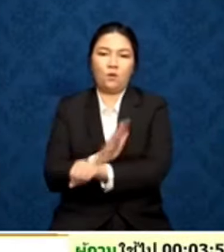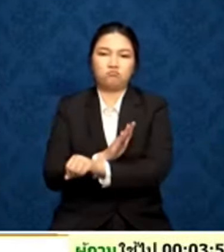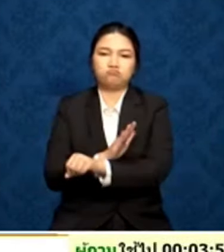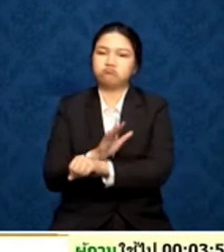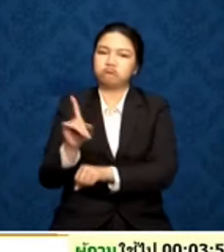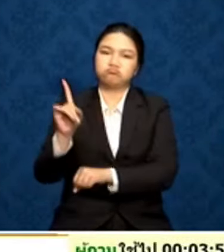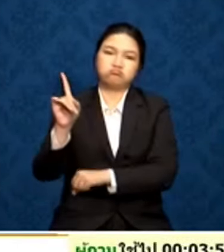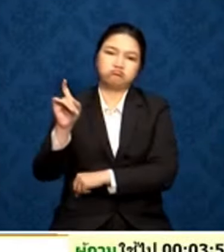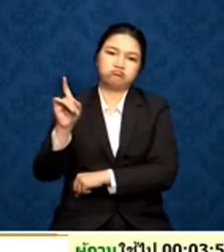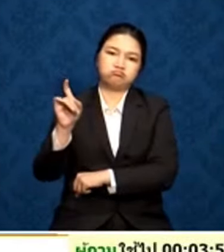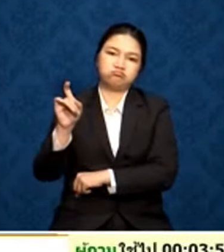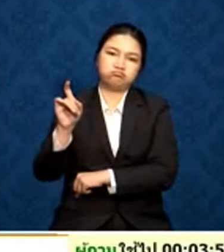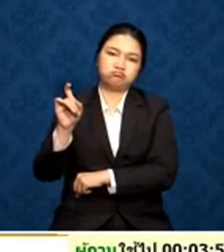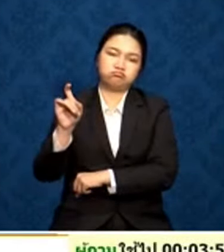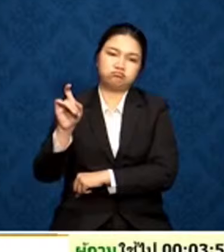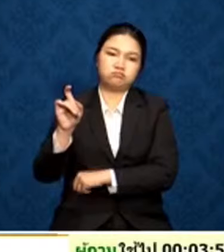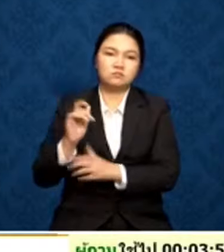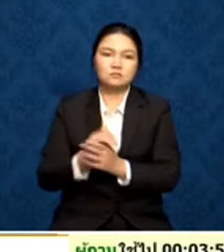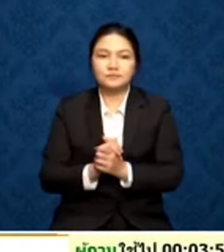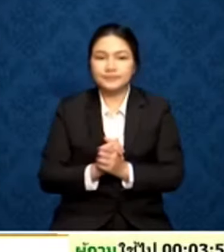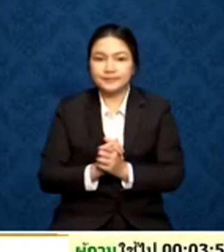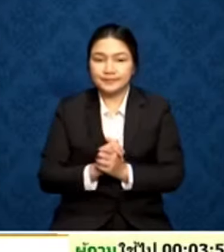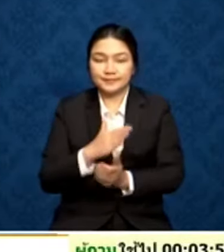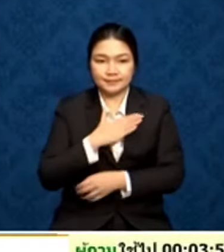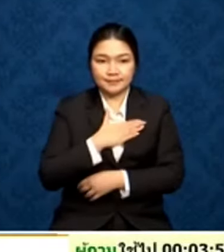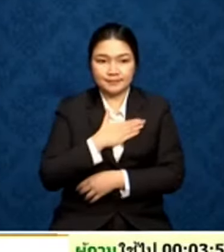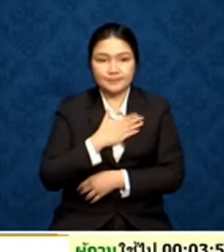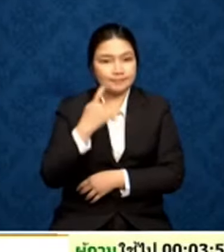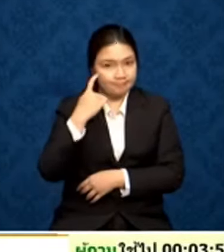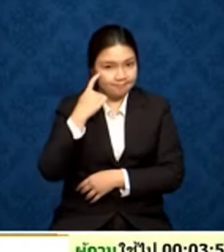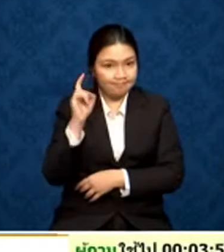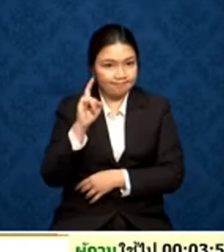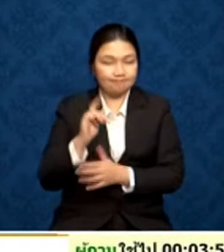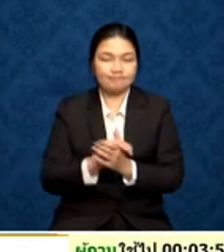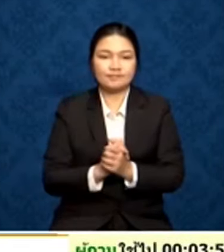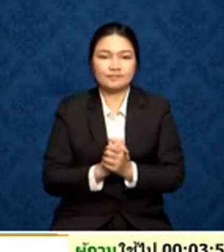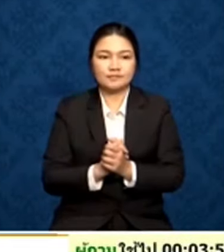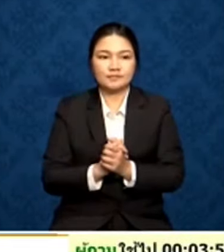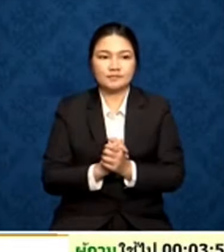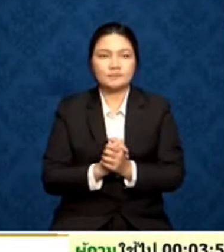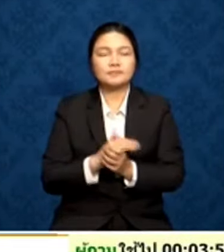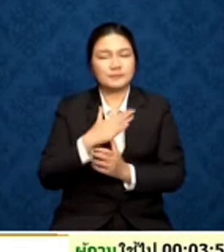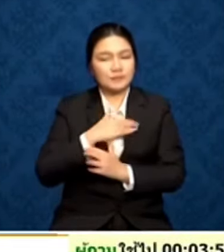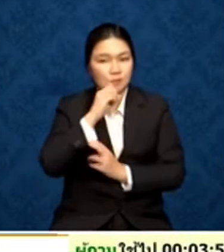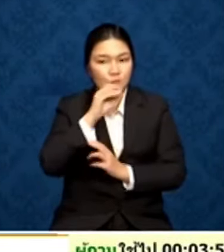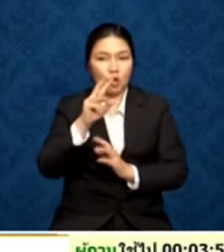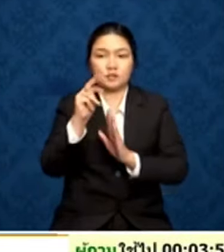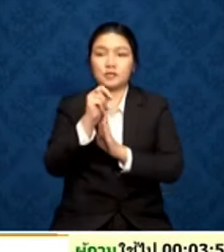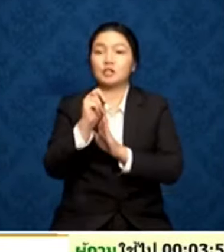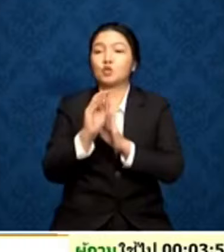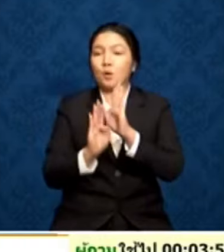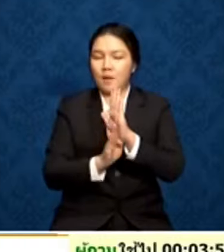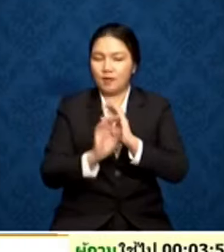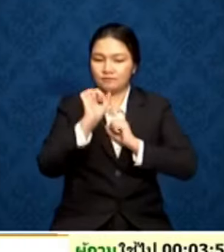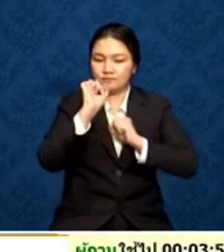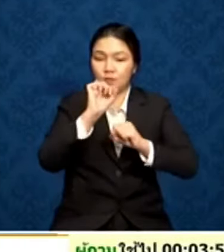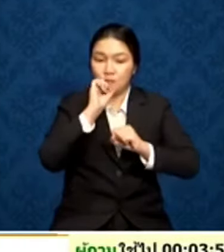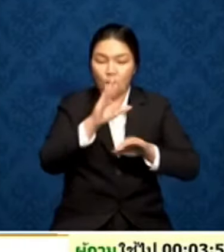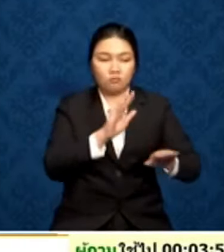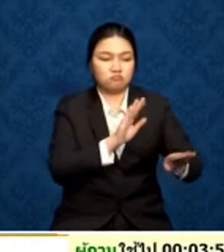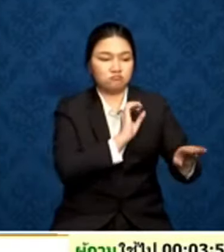มผมมีนโยบายที่ให้กระทรวงสาธารณสุขไปดำเนินการเนี่ยคือ